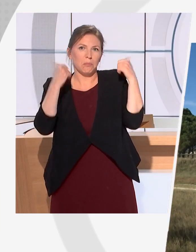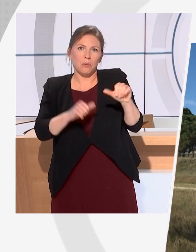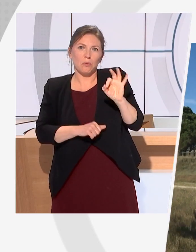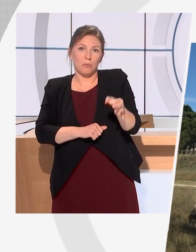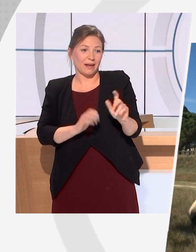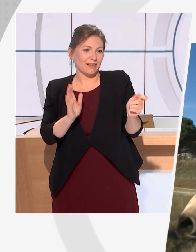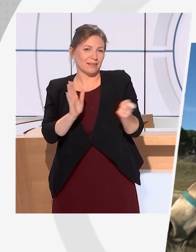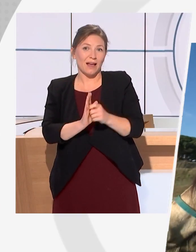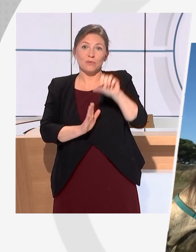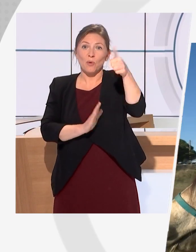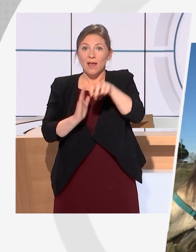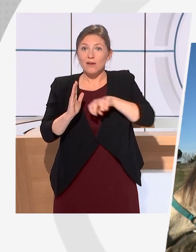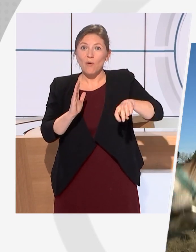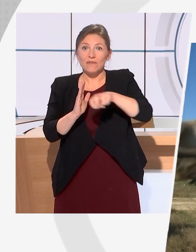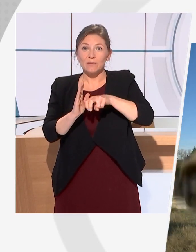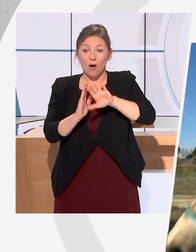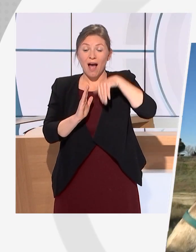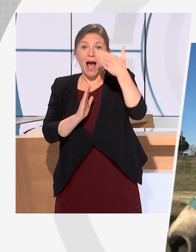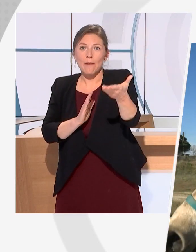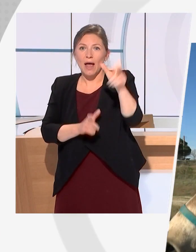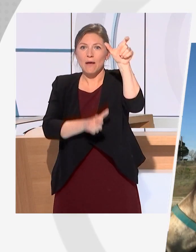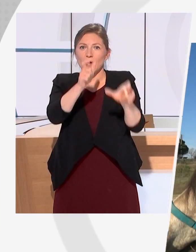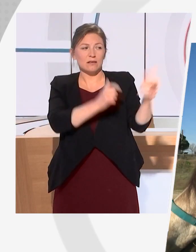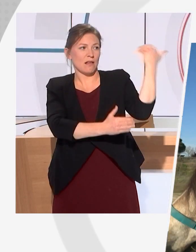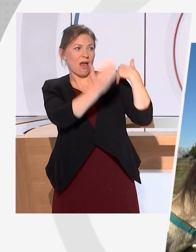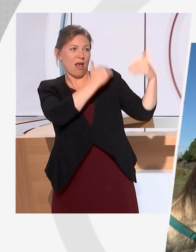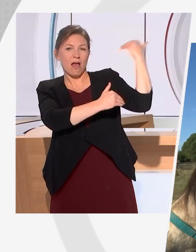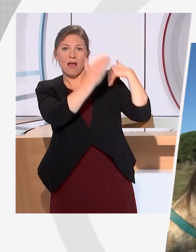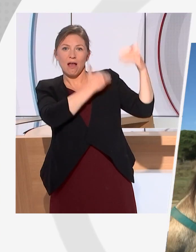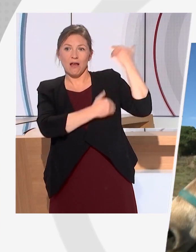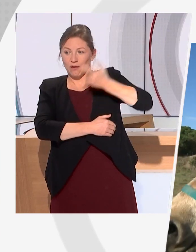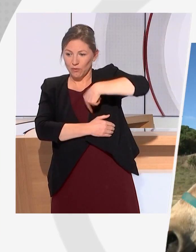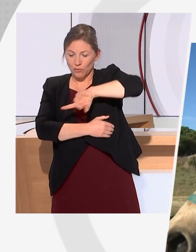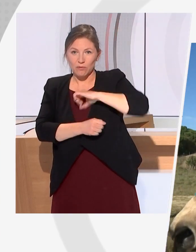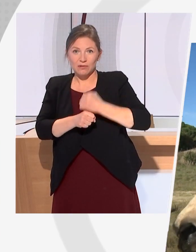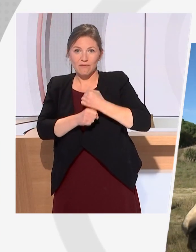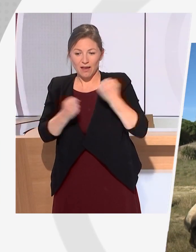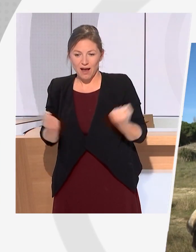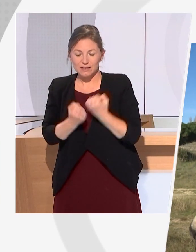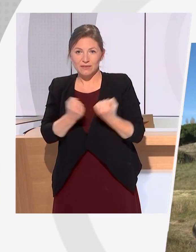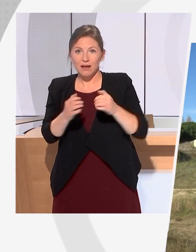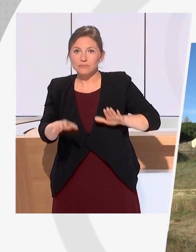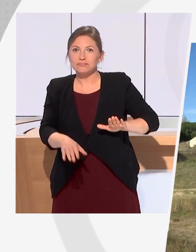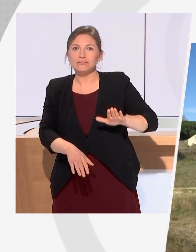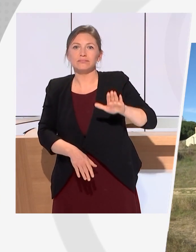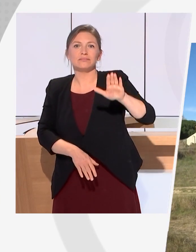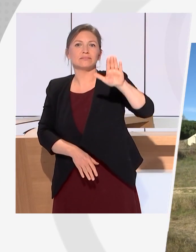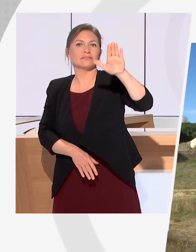le confinement, depuis le premier confinement, on a une activité qui est vraiment